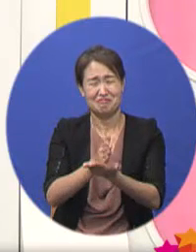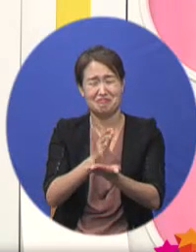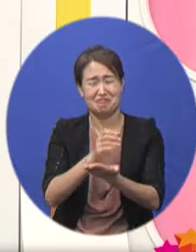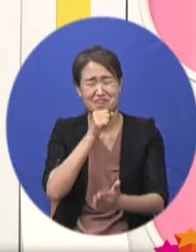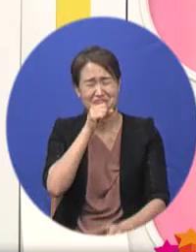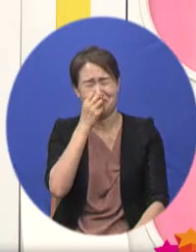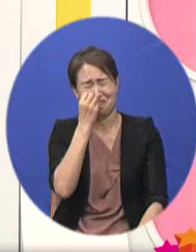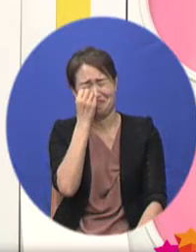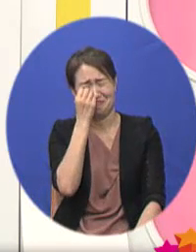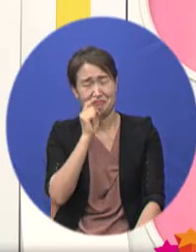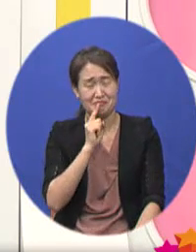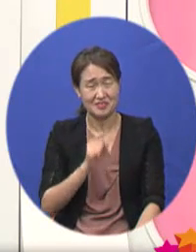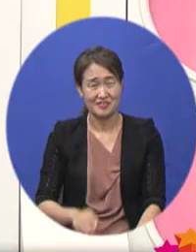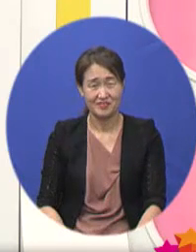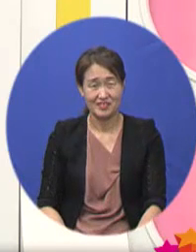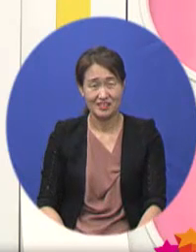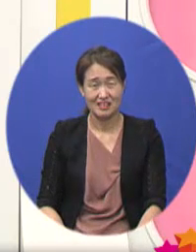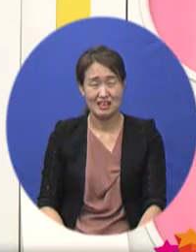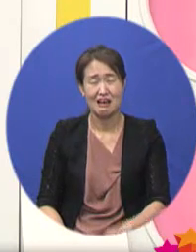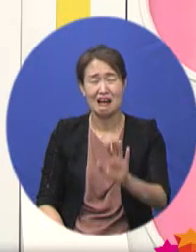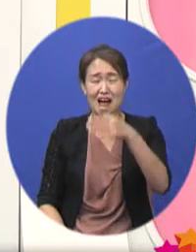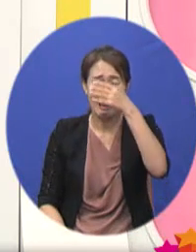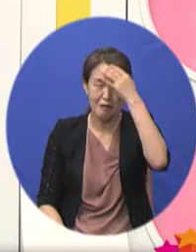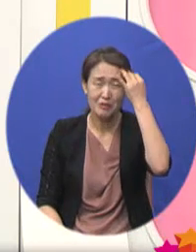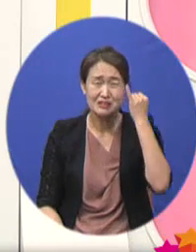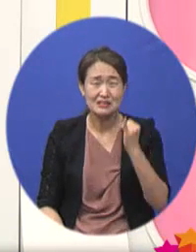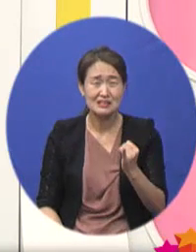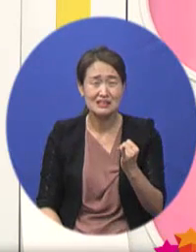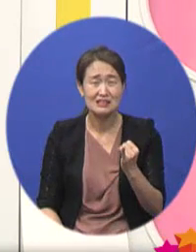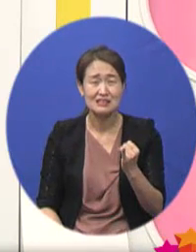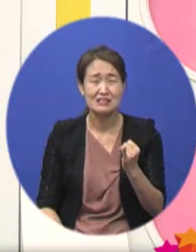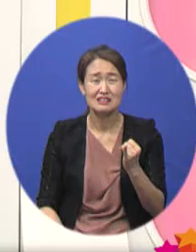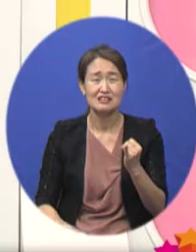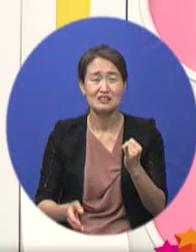손지가 보면은 예. 엄마 아주 할머니 예.